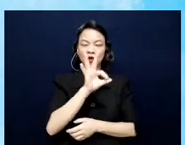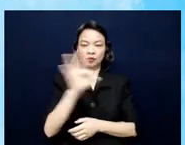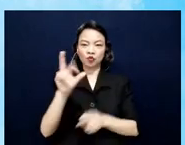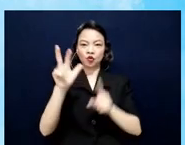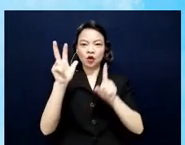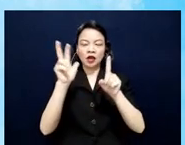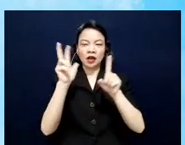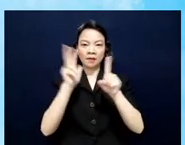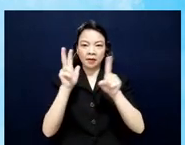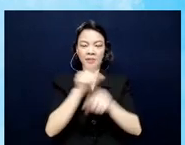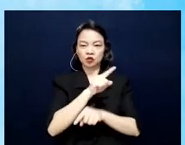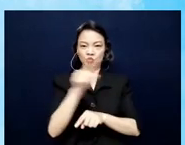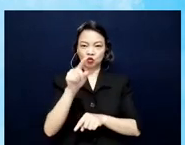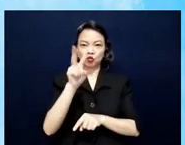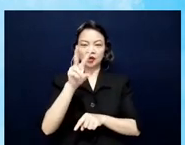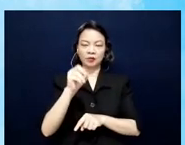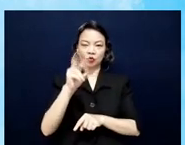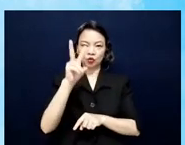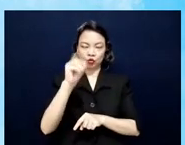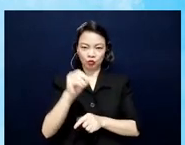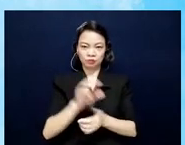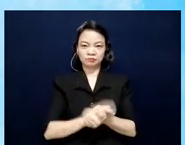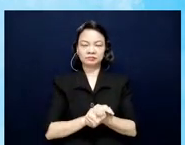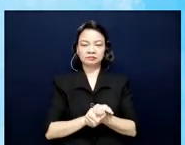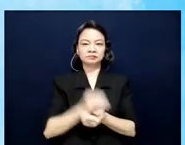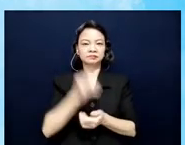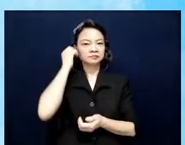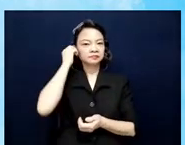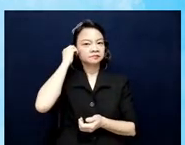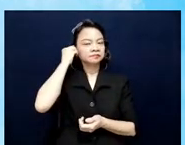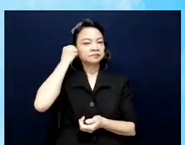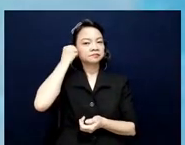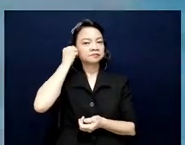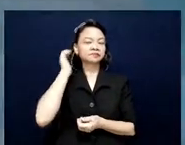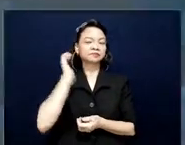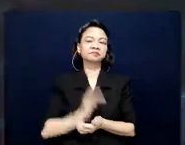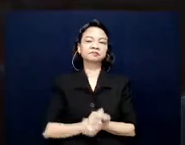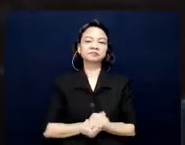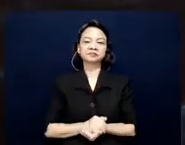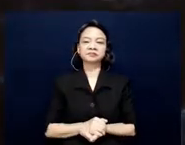2018-2020 yang sudah tayang di BBC. Kita lihat video berikut ini terlebih dahulu.